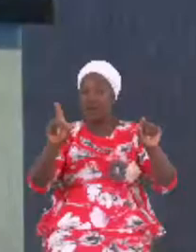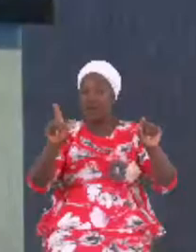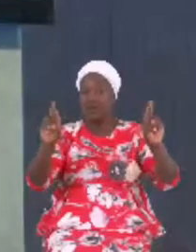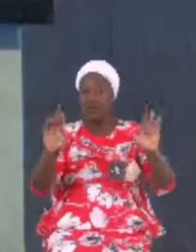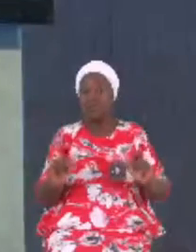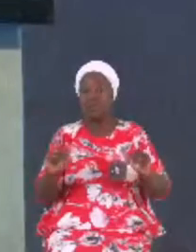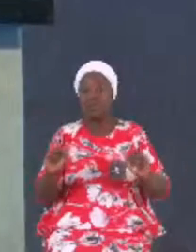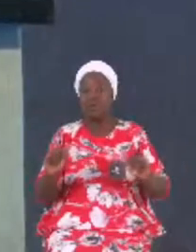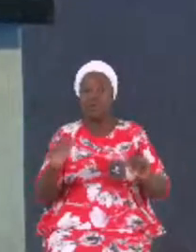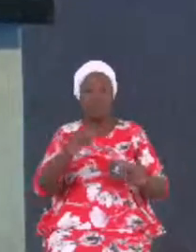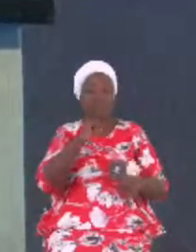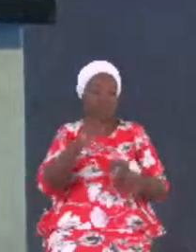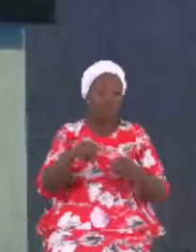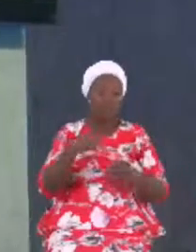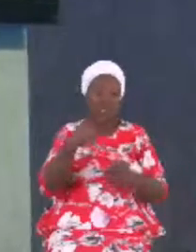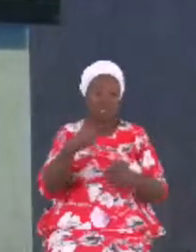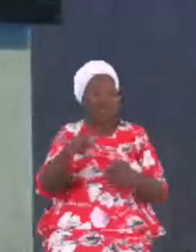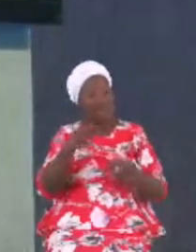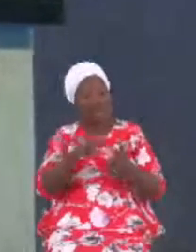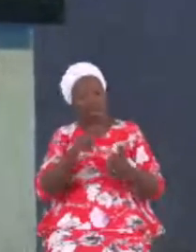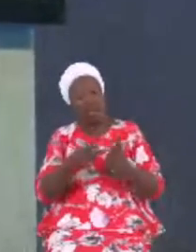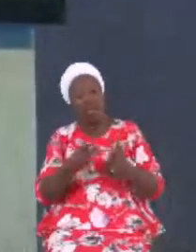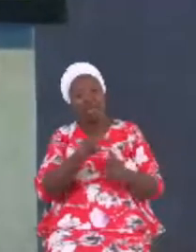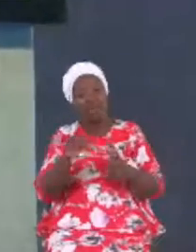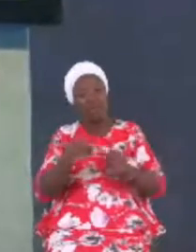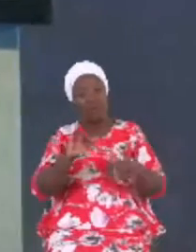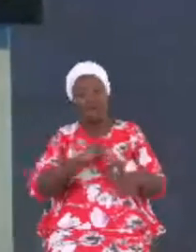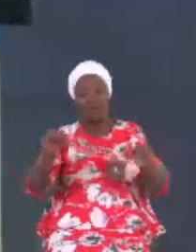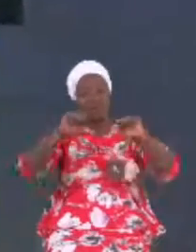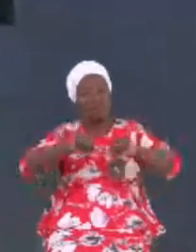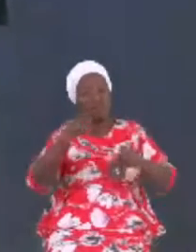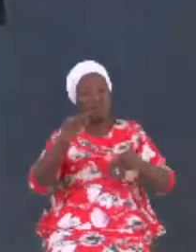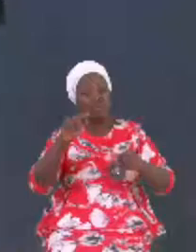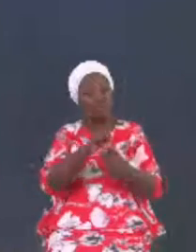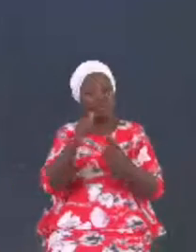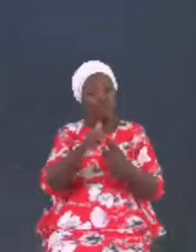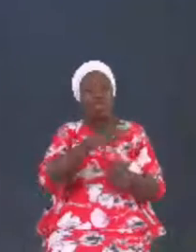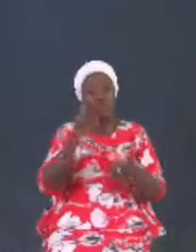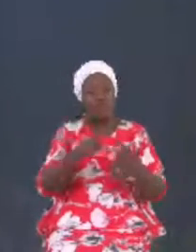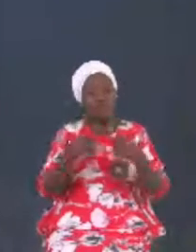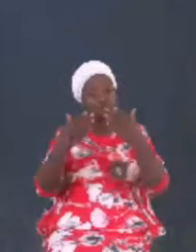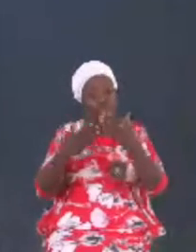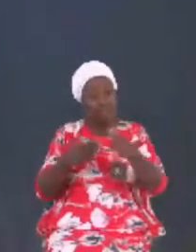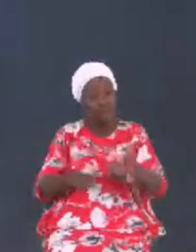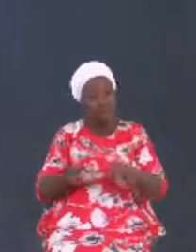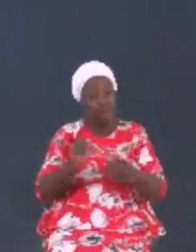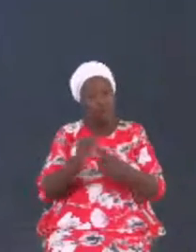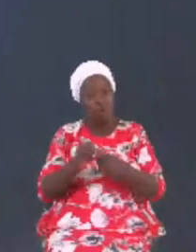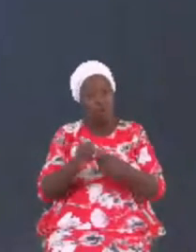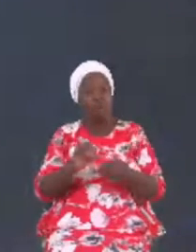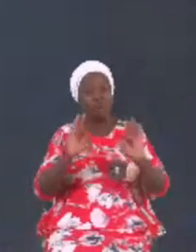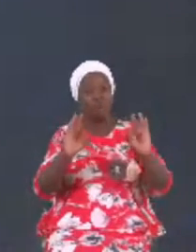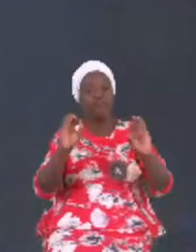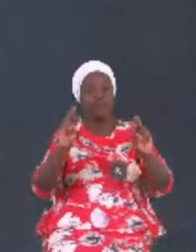Je ne condamne pas non plus à la mort. Il n'a pas dit, je ne condamne pas non plus la fornication.